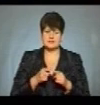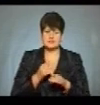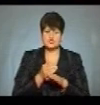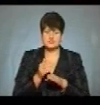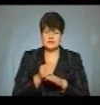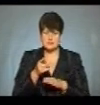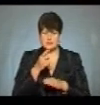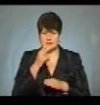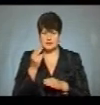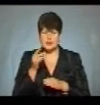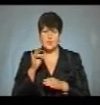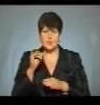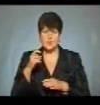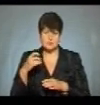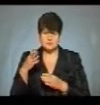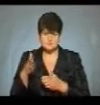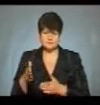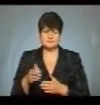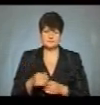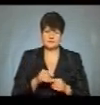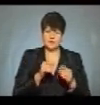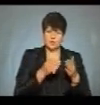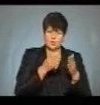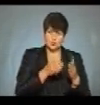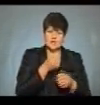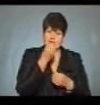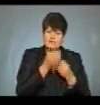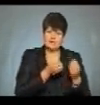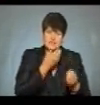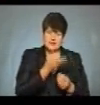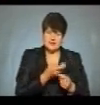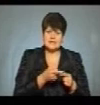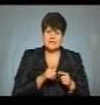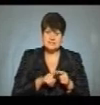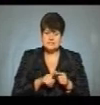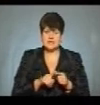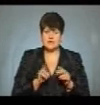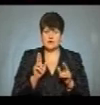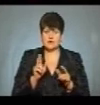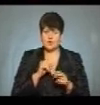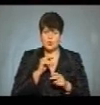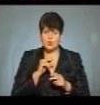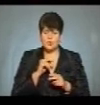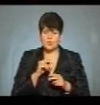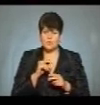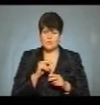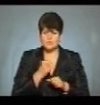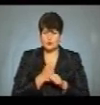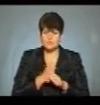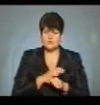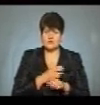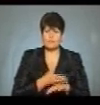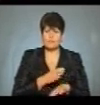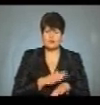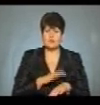рову намальований рух. Тут квітки. Ці козлики були вперше зроблені у Полтаві